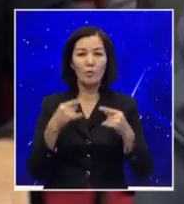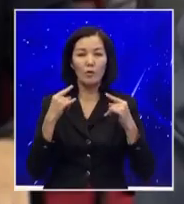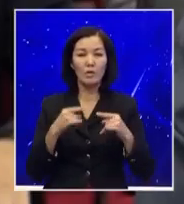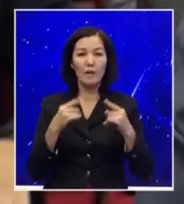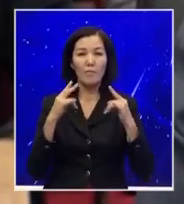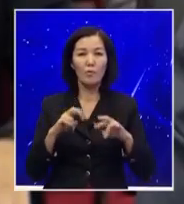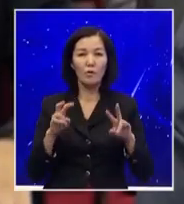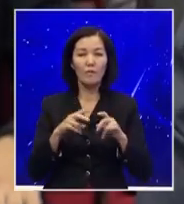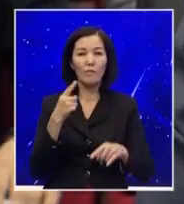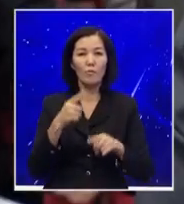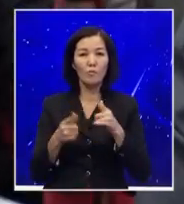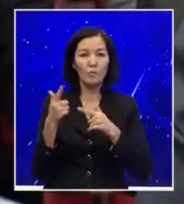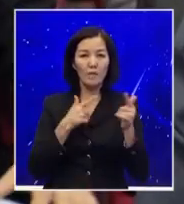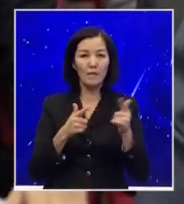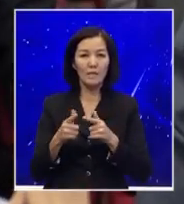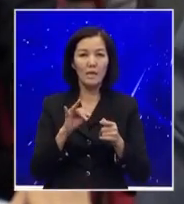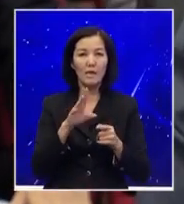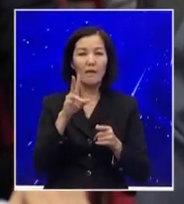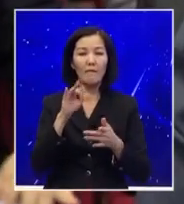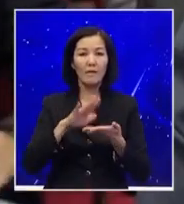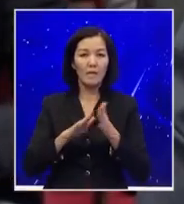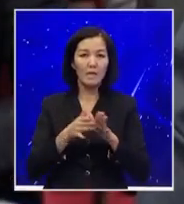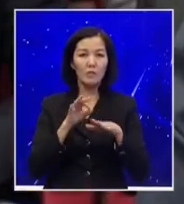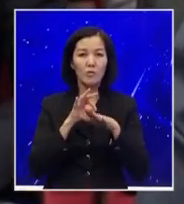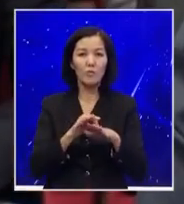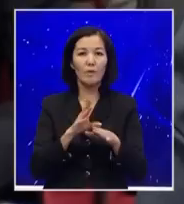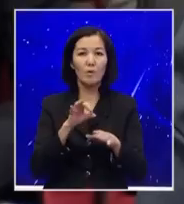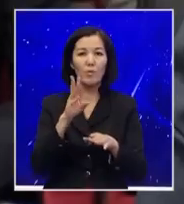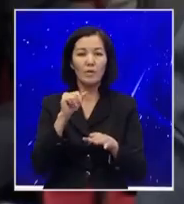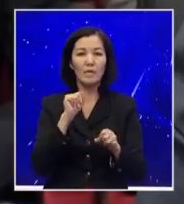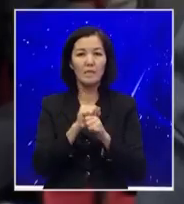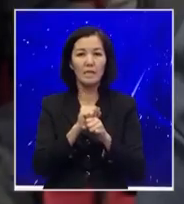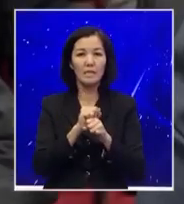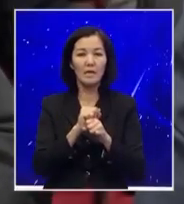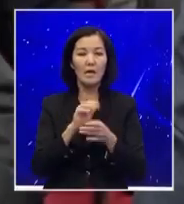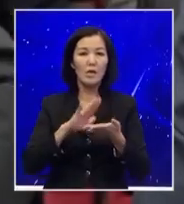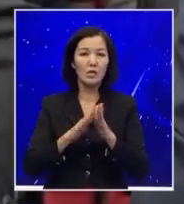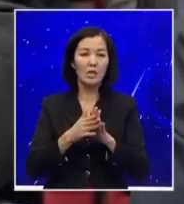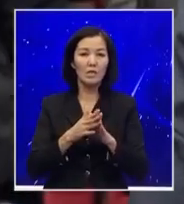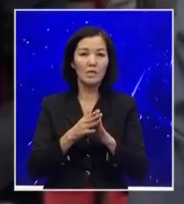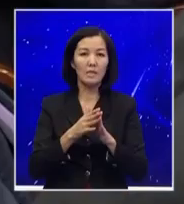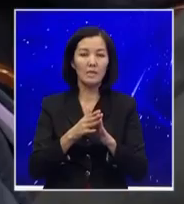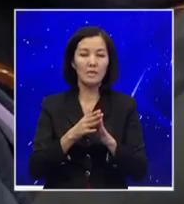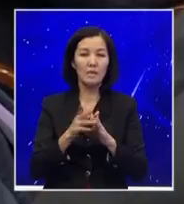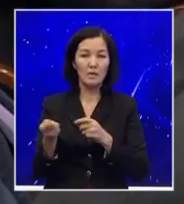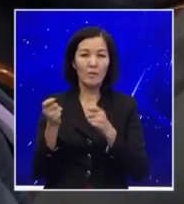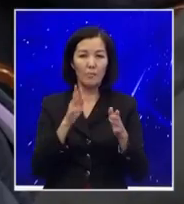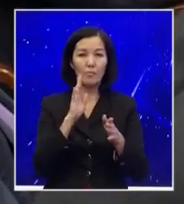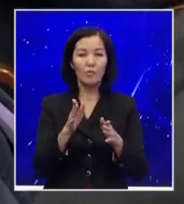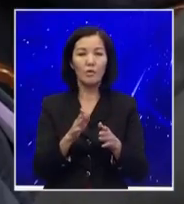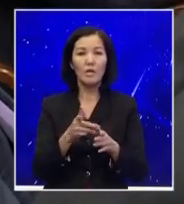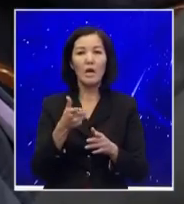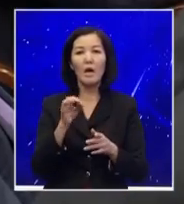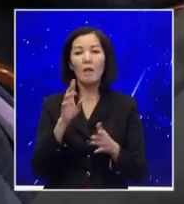нәтижесі әзір. ИВЛ-дар бойынша да келісі сөздер бар. Оттегі станциялар бойынша да шарт жасастық. Алды жолда. Қала әкімі